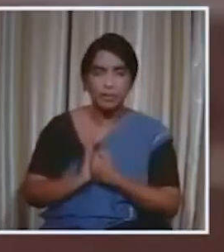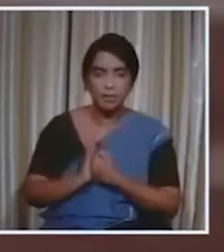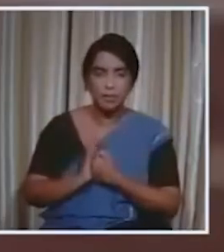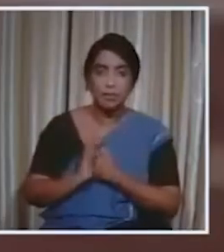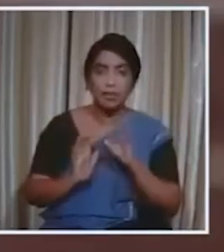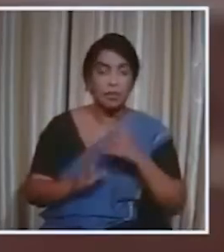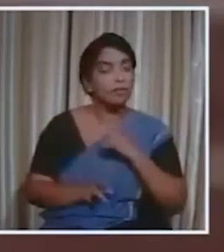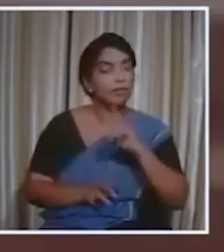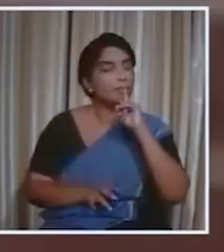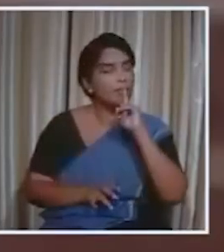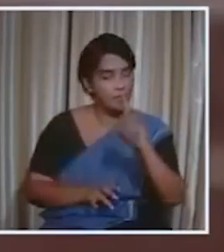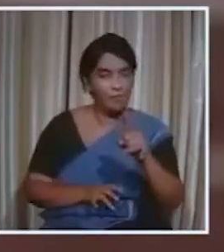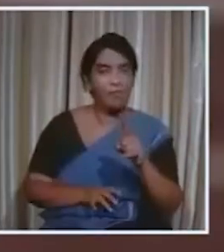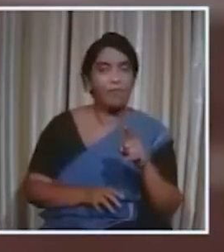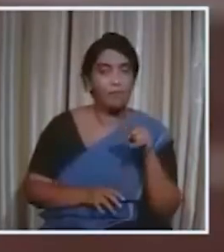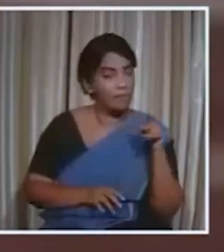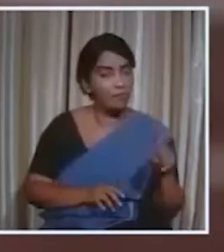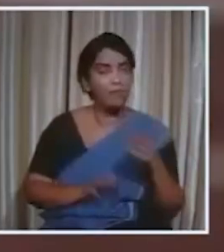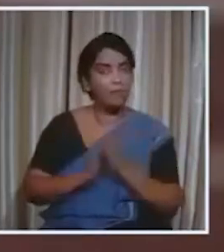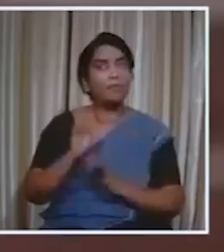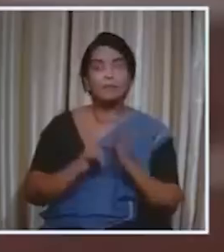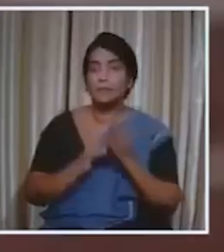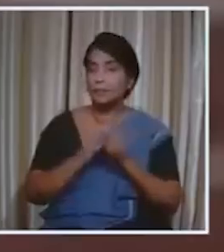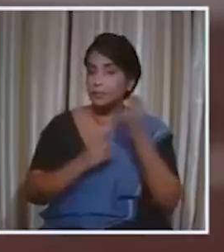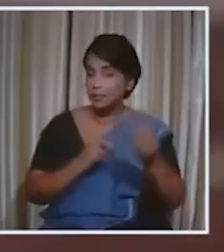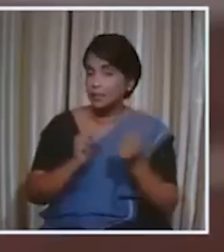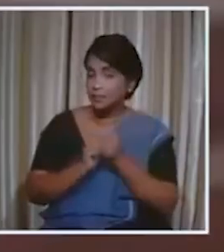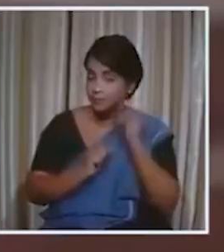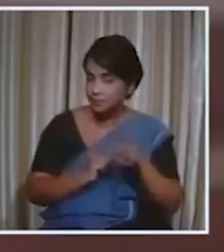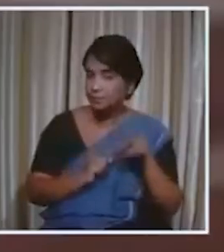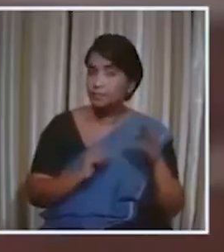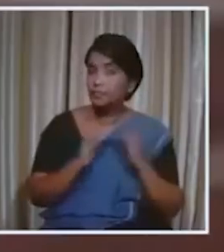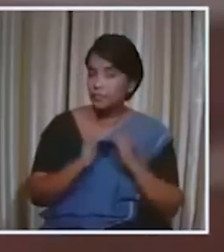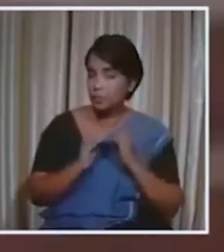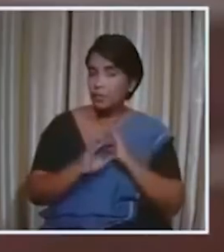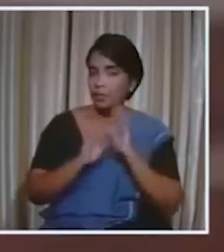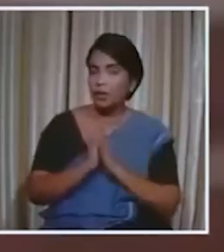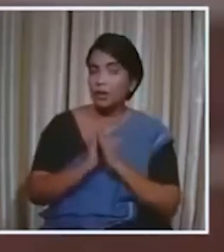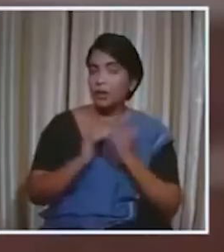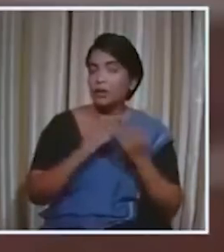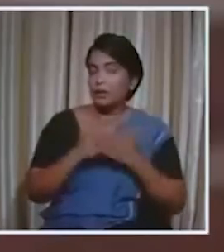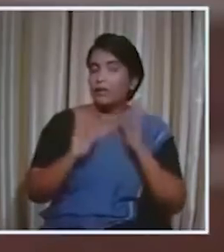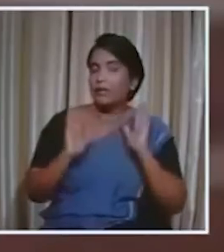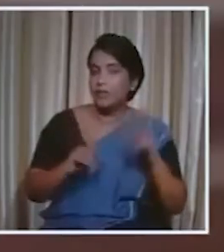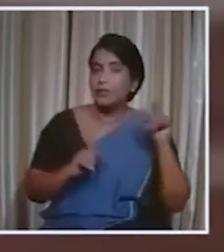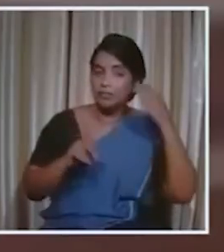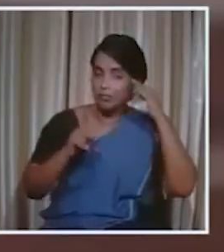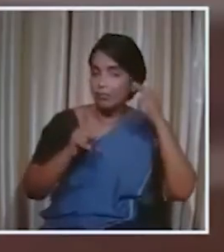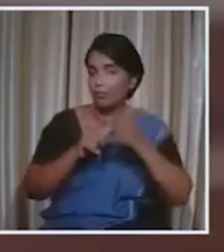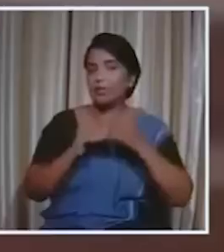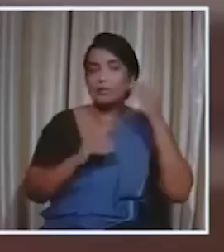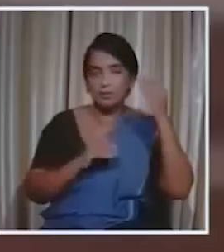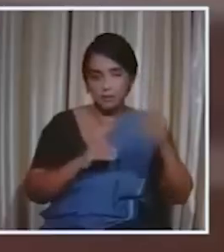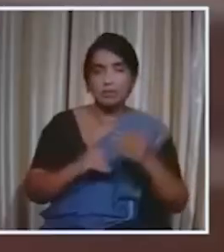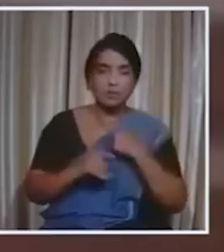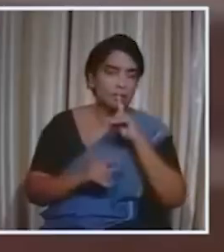මම ඔබතුමාලගෙන් ඉල්ලන්නේ මේ මන්ත්‍රීවරුන්ට ලබා දෙන්න කටයුතු කරලා තියෙන නිවාස සංකීර්ණ නිවාස ටික විතරයි ඒ සම්බන්ධ ඉදිරියේදී ප්‍රකාශ